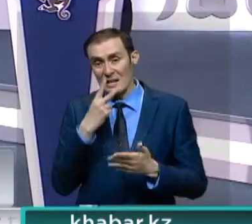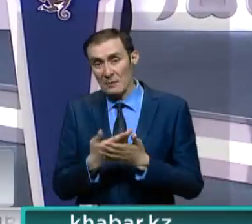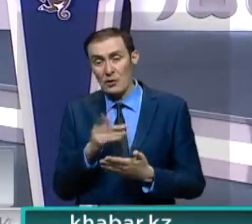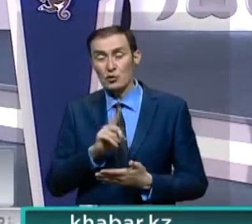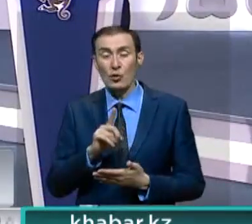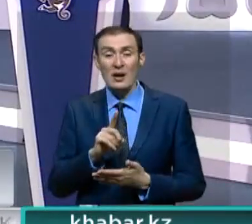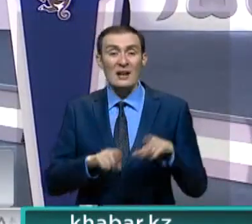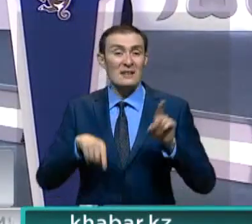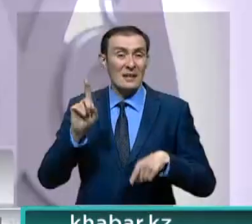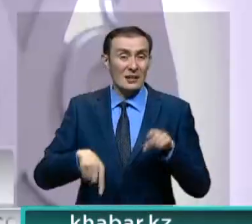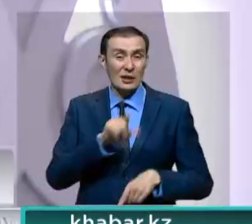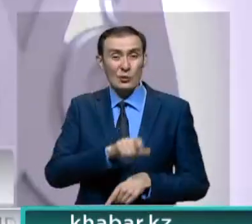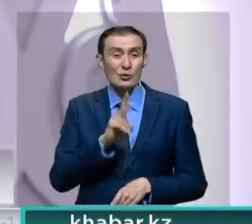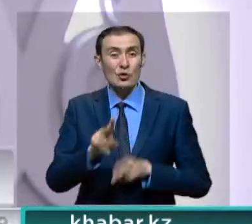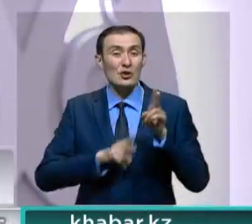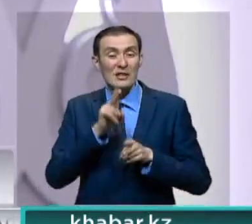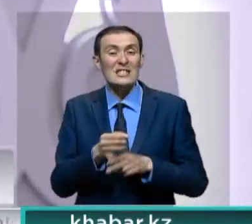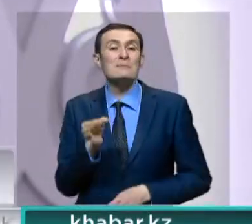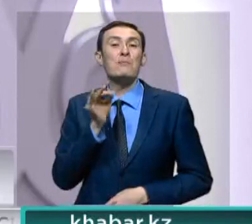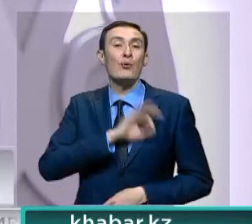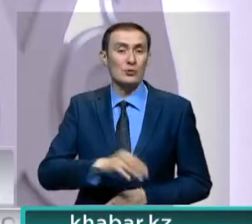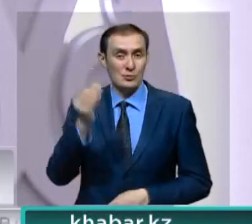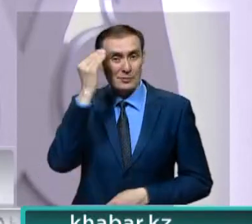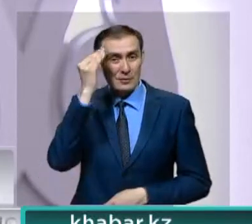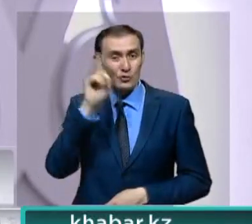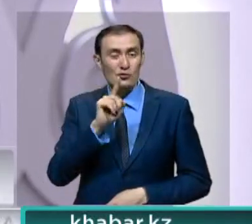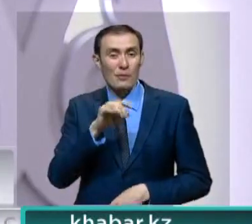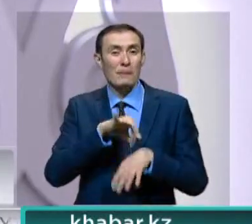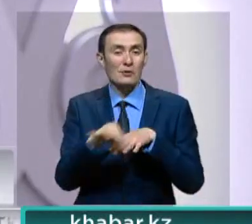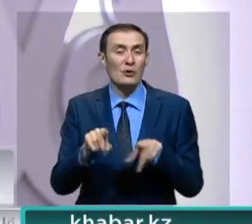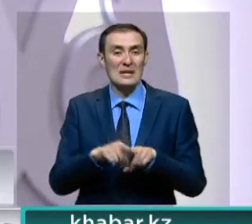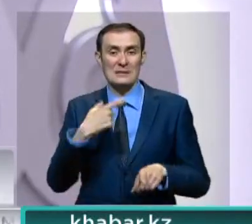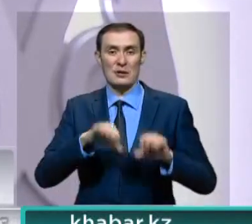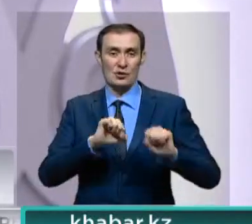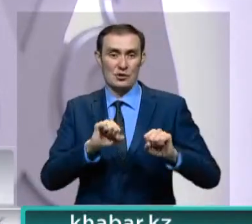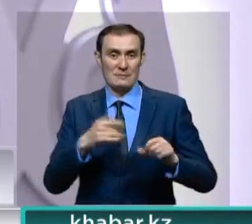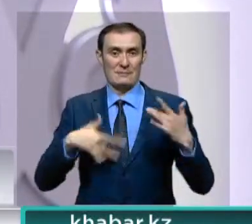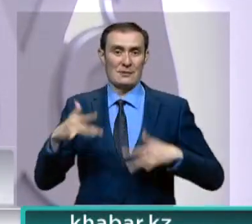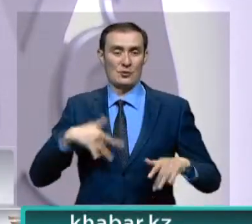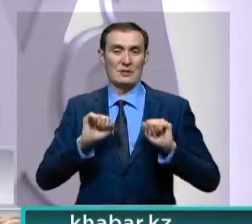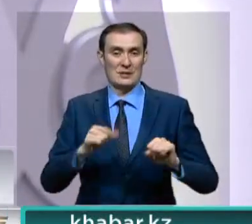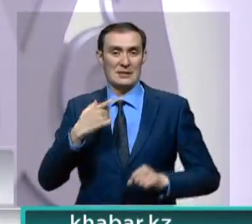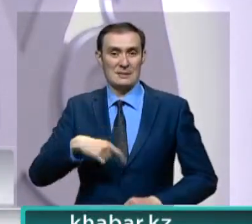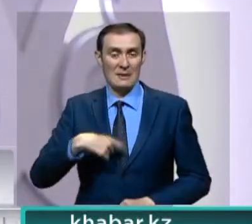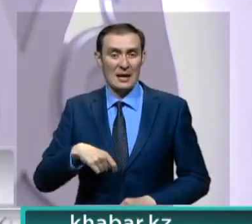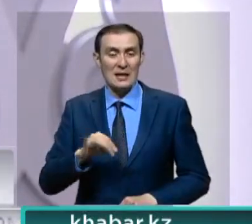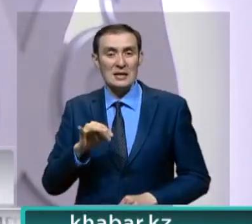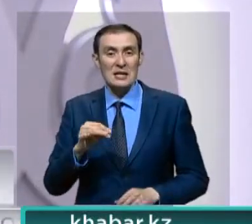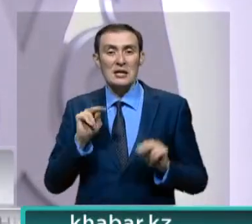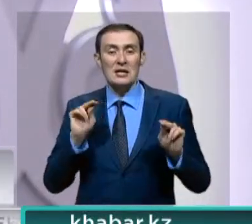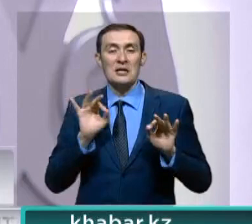что некоторые заявители использовали жалобы о пытках как линию защиты для дискредитации и